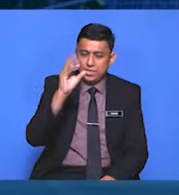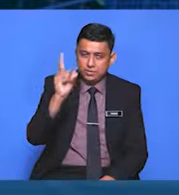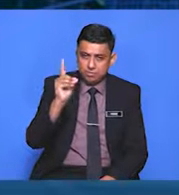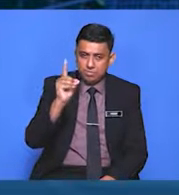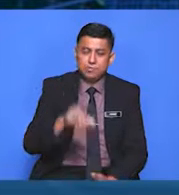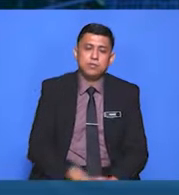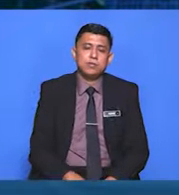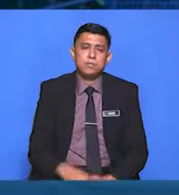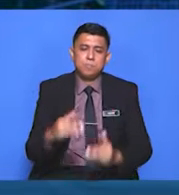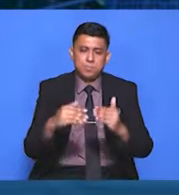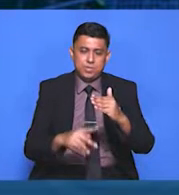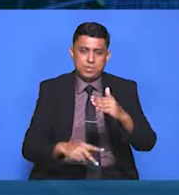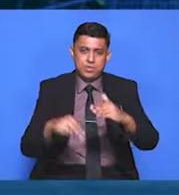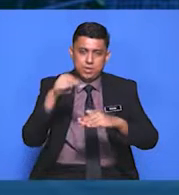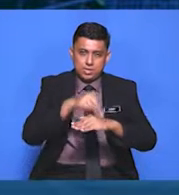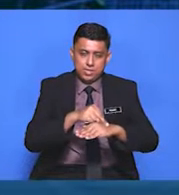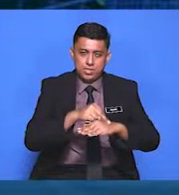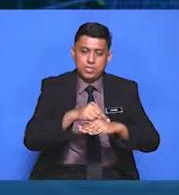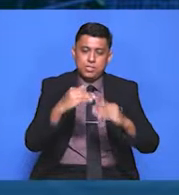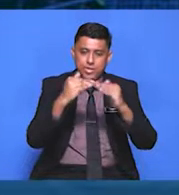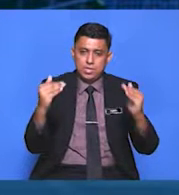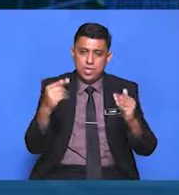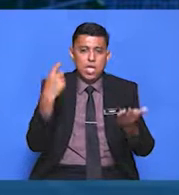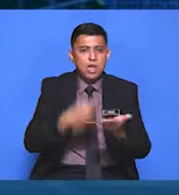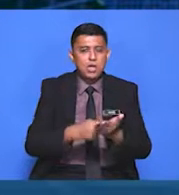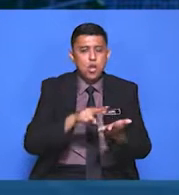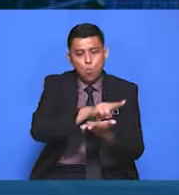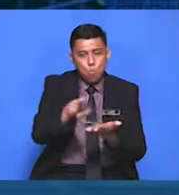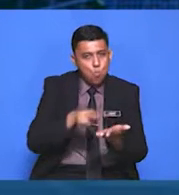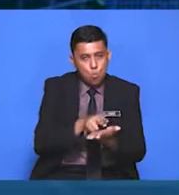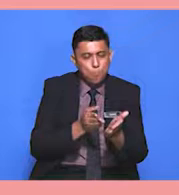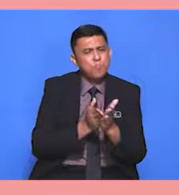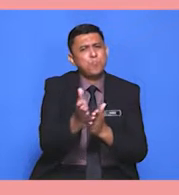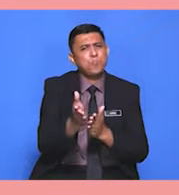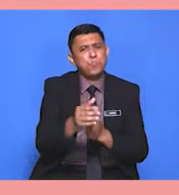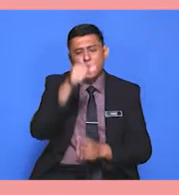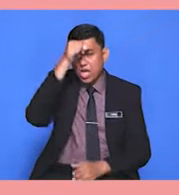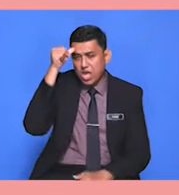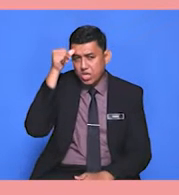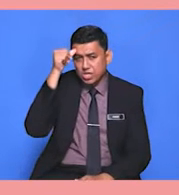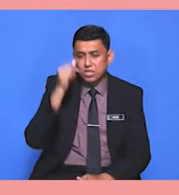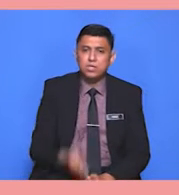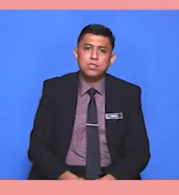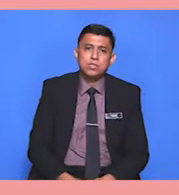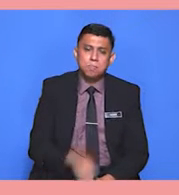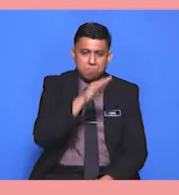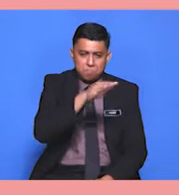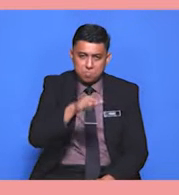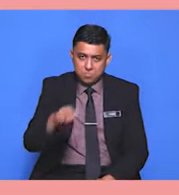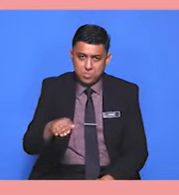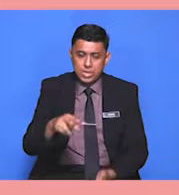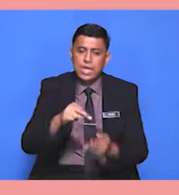kenaikan tingkat harga umum secara berterusan akibat susut nilai mata